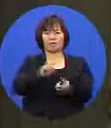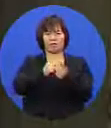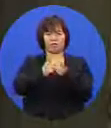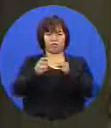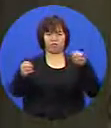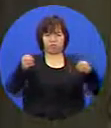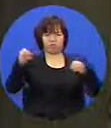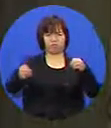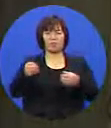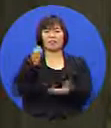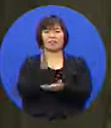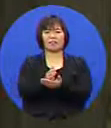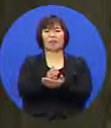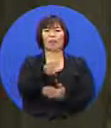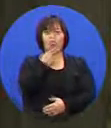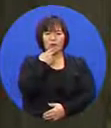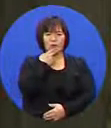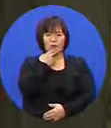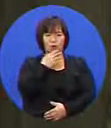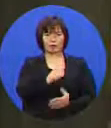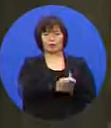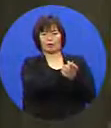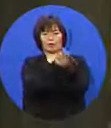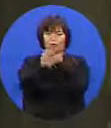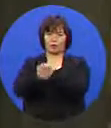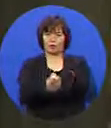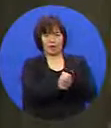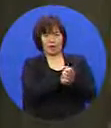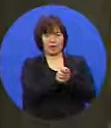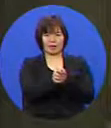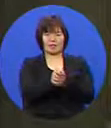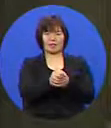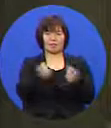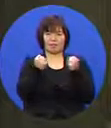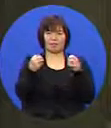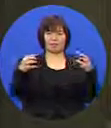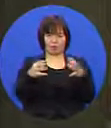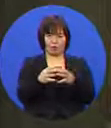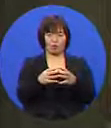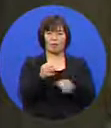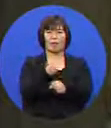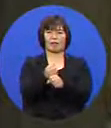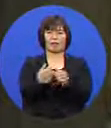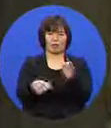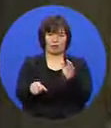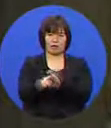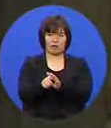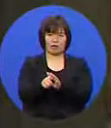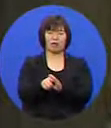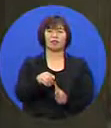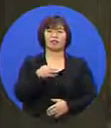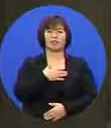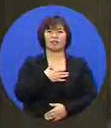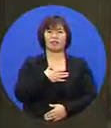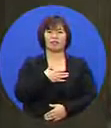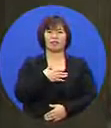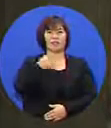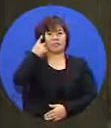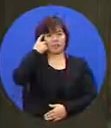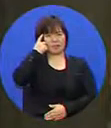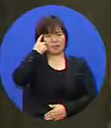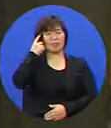대립하지 않고 화해를 협력을 해보갈 수 있다고 저는